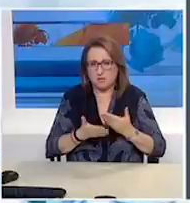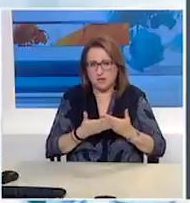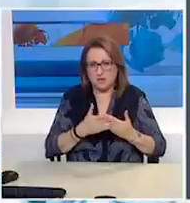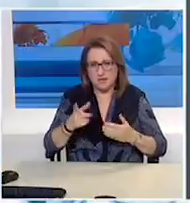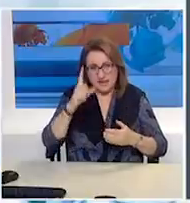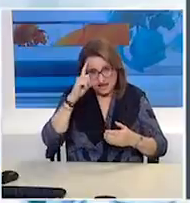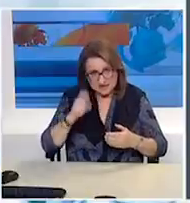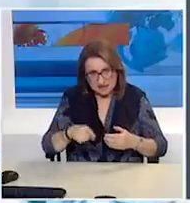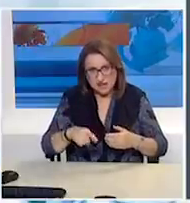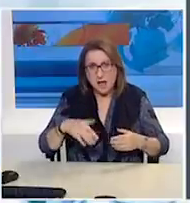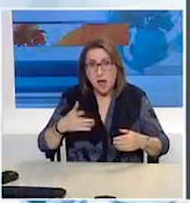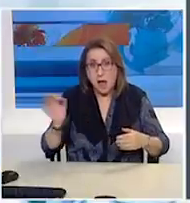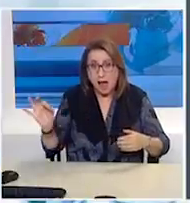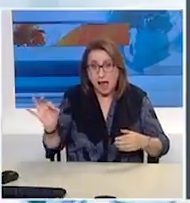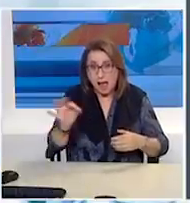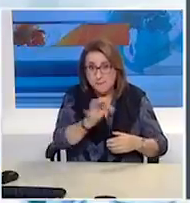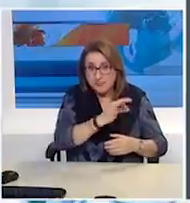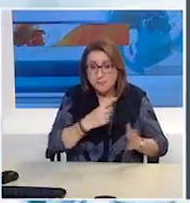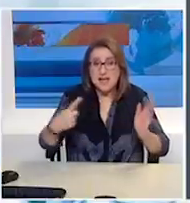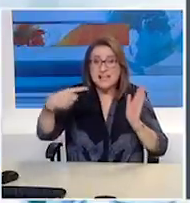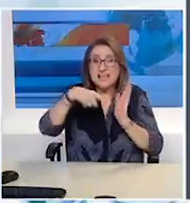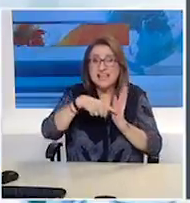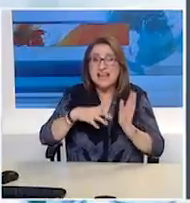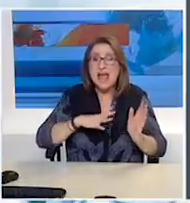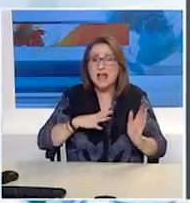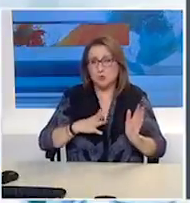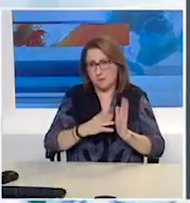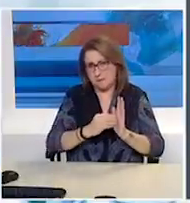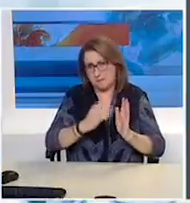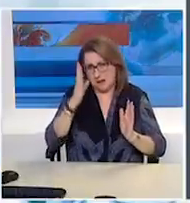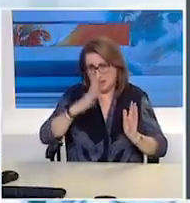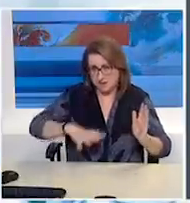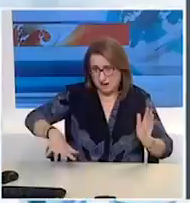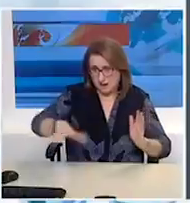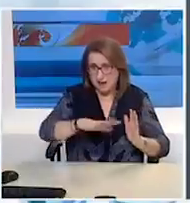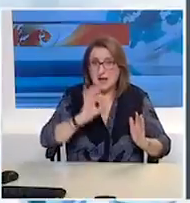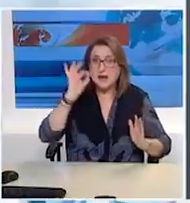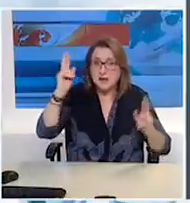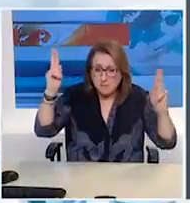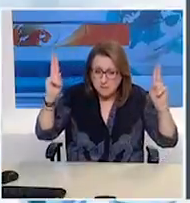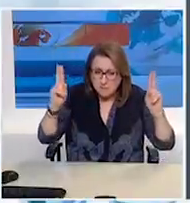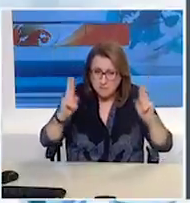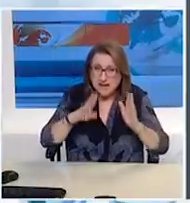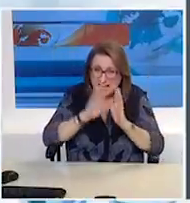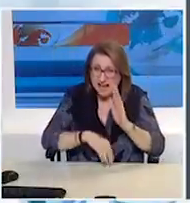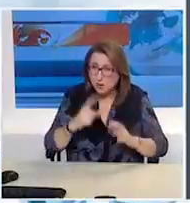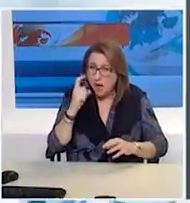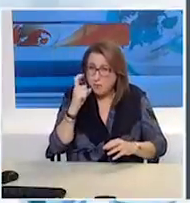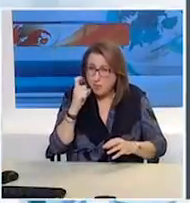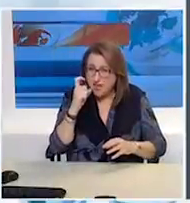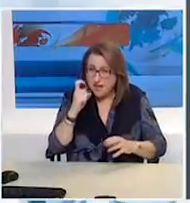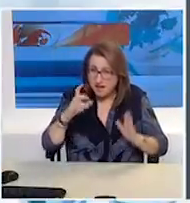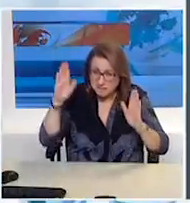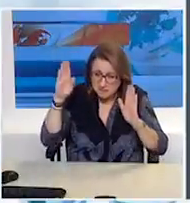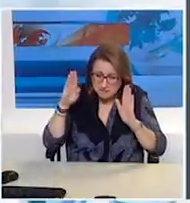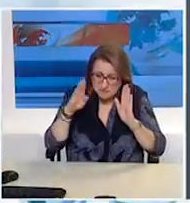θα πάρει να μειώσουμε μια επιδημία που αφορά 1.000 άτομα σε μια περιοχή και να τη φτάσουμε σε μονοψήφιους αριθμούς, να κατεβάσουμε τον περίφημο